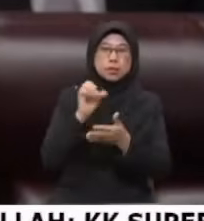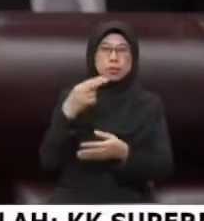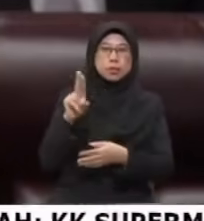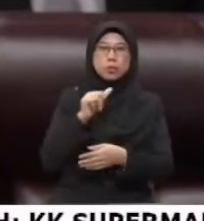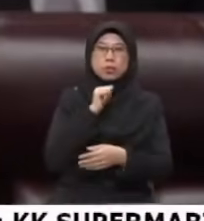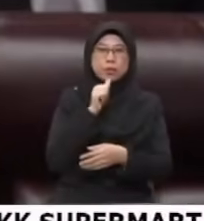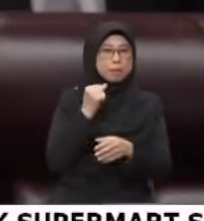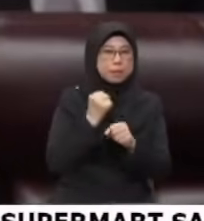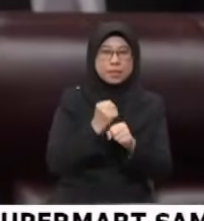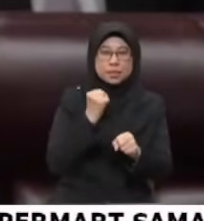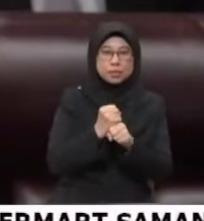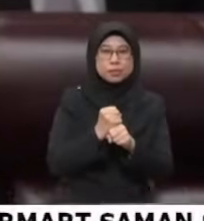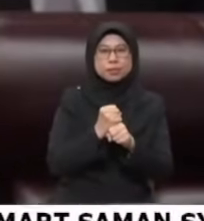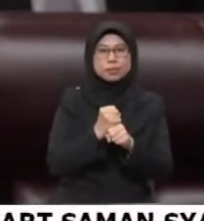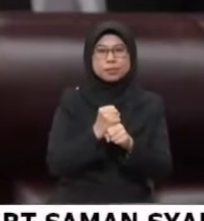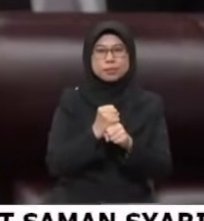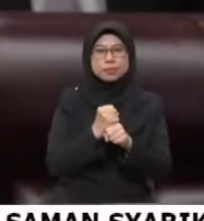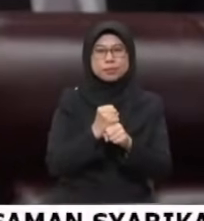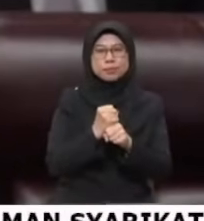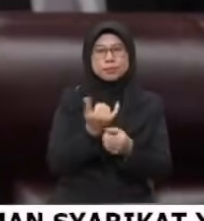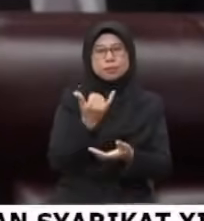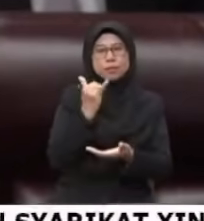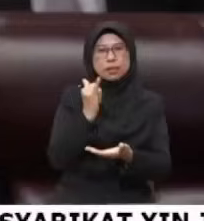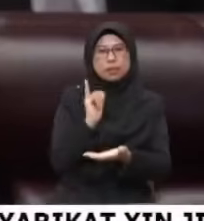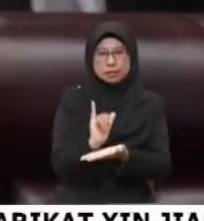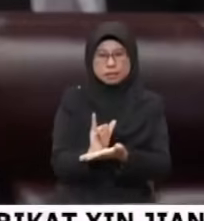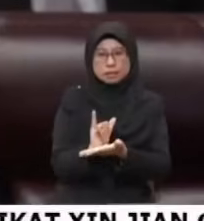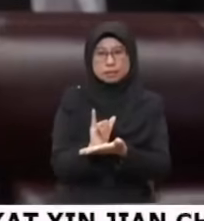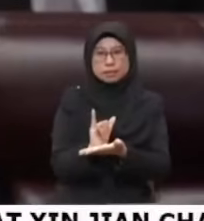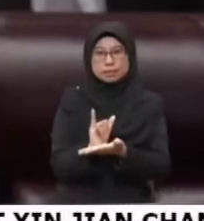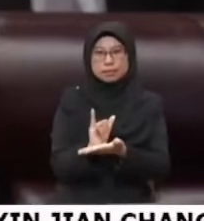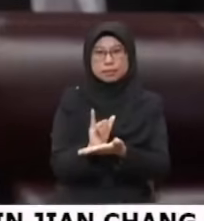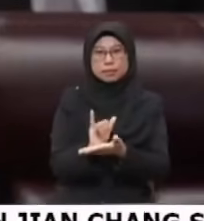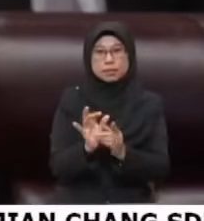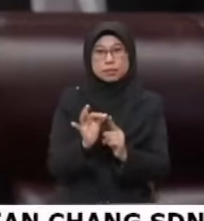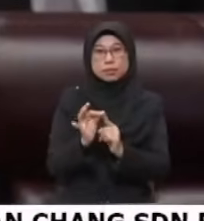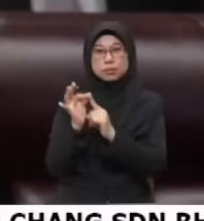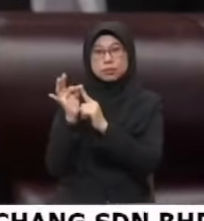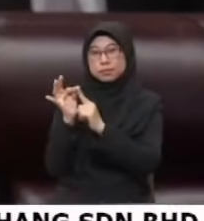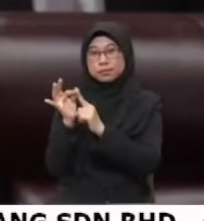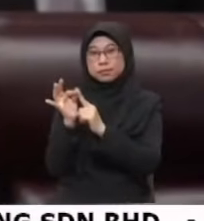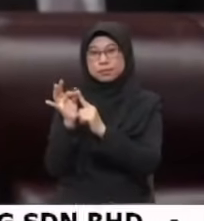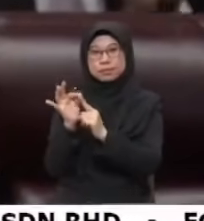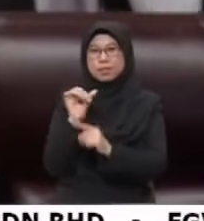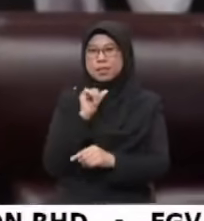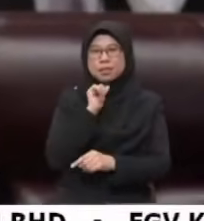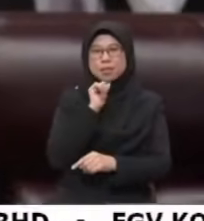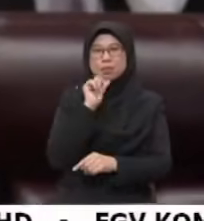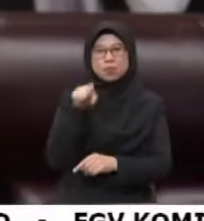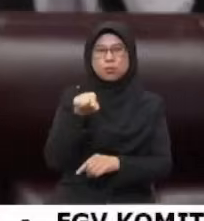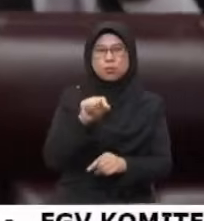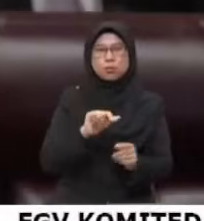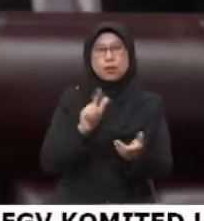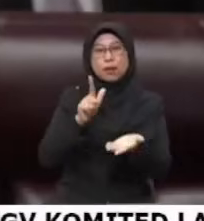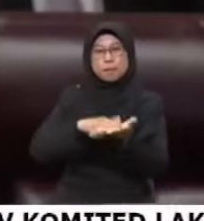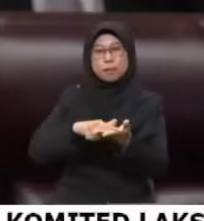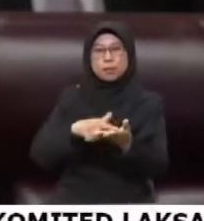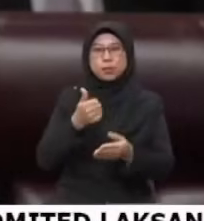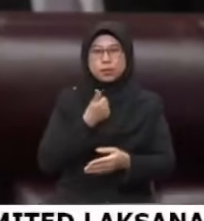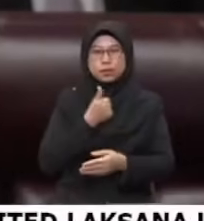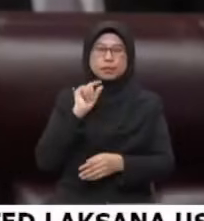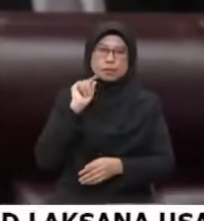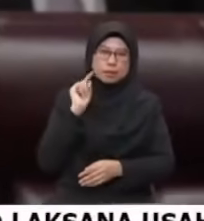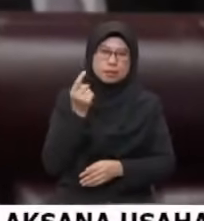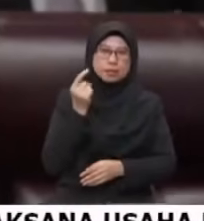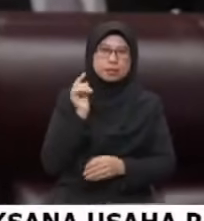tak bekerja dan terlantar dikecualikan daripada hadir melaporkan diri tetapi memadai